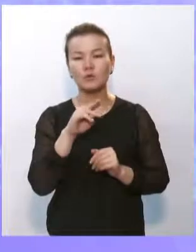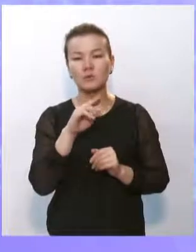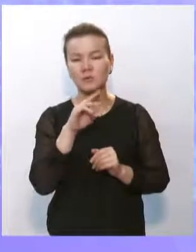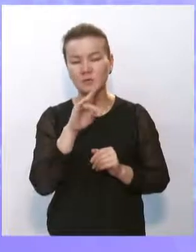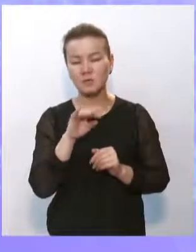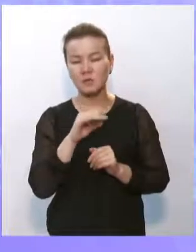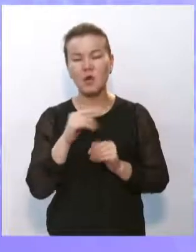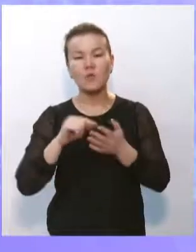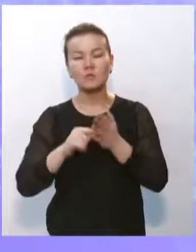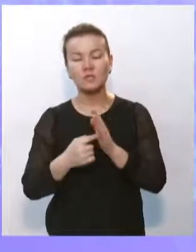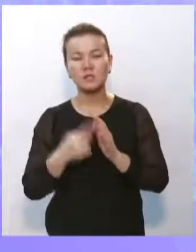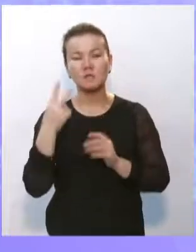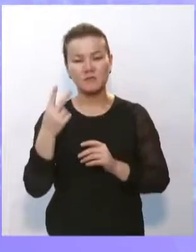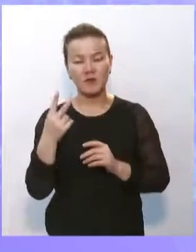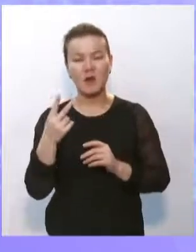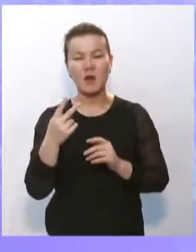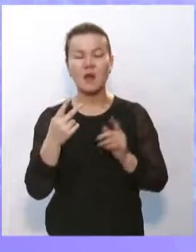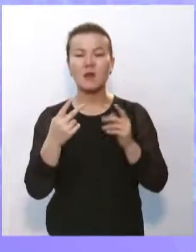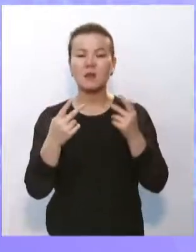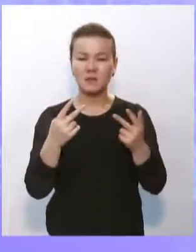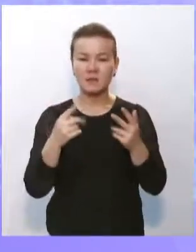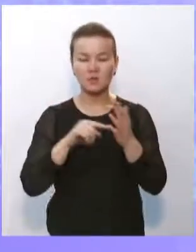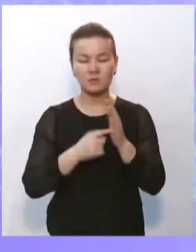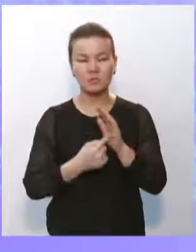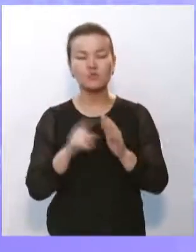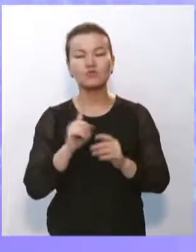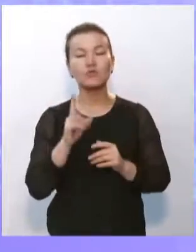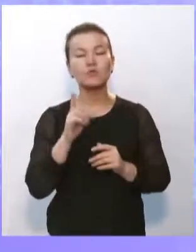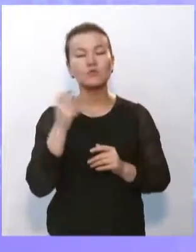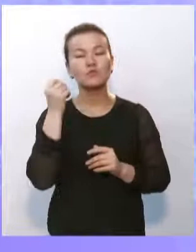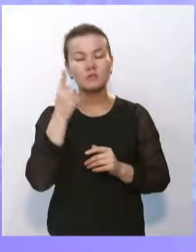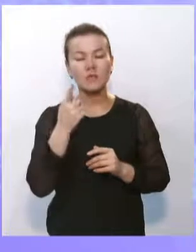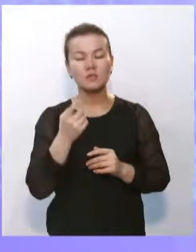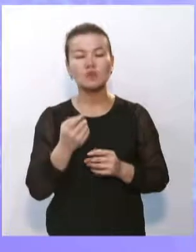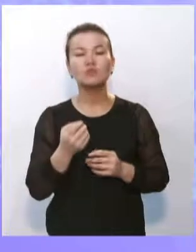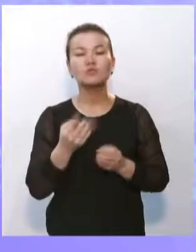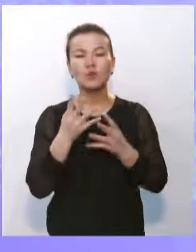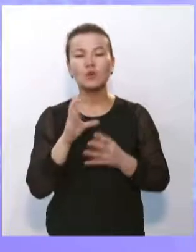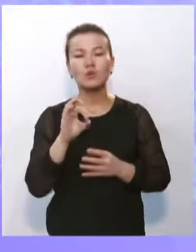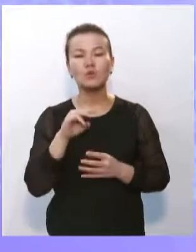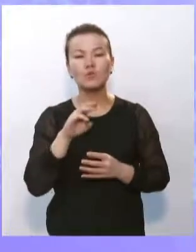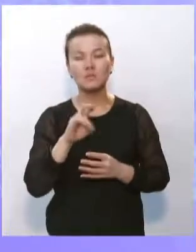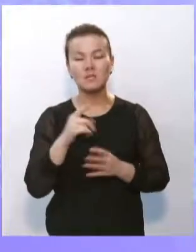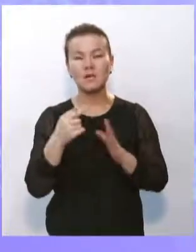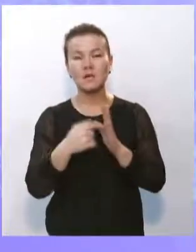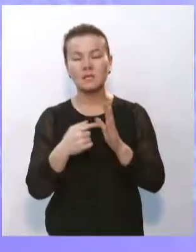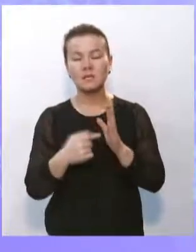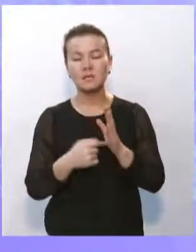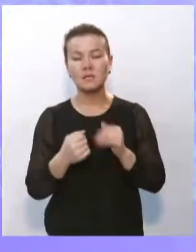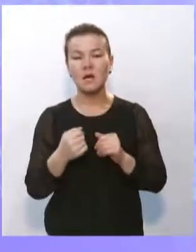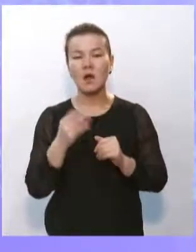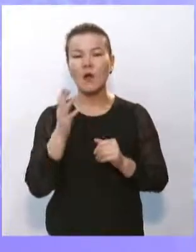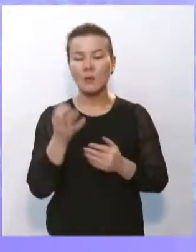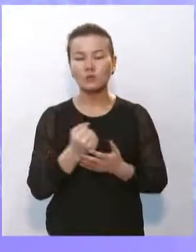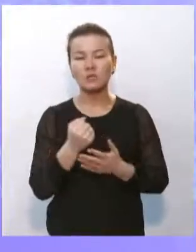умножаем 2 на 3 чтобы узнать сколько сотен разделили получается